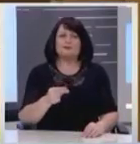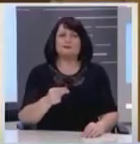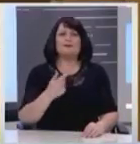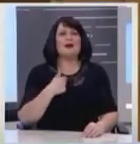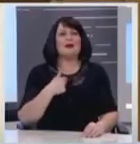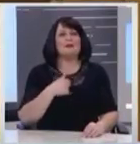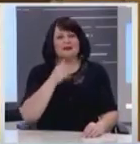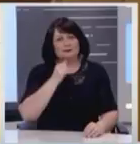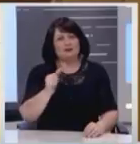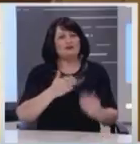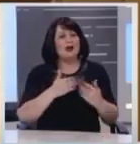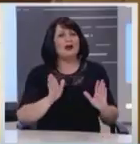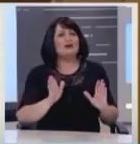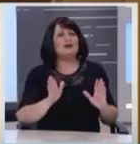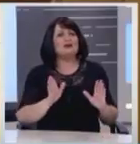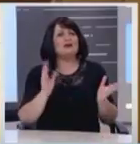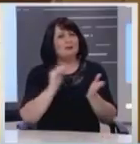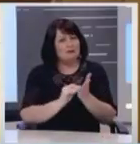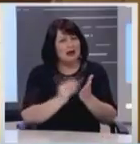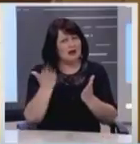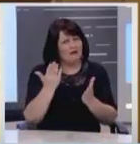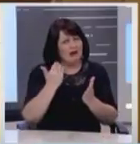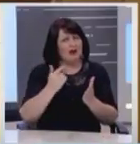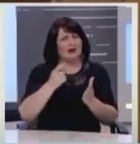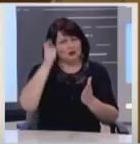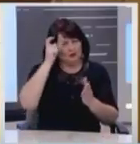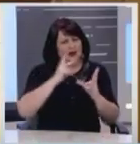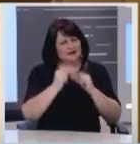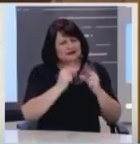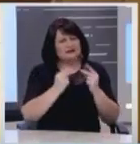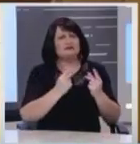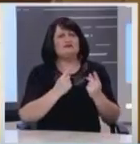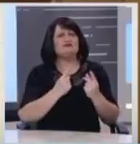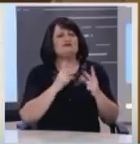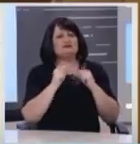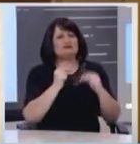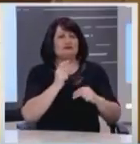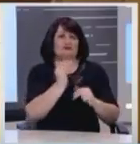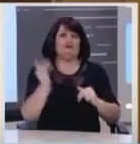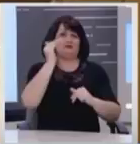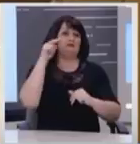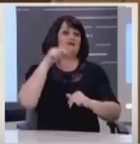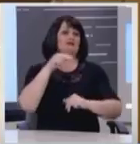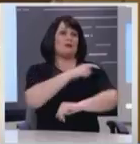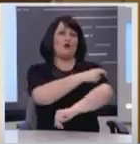είμαστε πάντοτε ανοιχτοί στην επανέναρξη των συνομιλιών υπό τον Οργανισμό Ηνωμένων